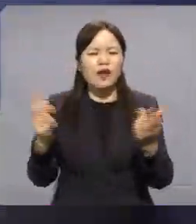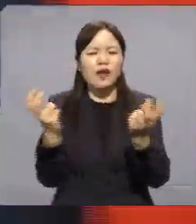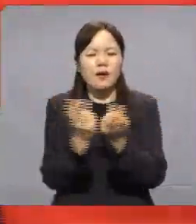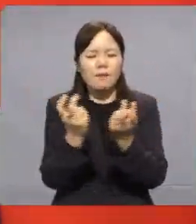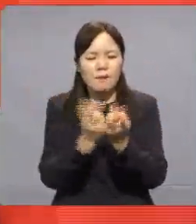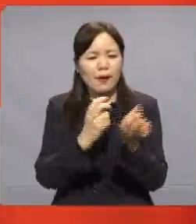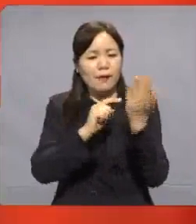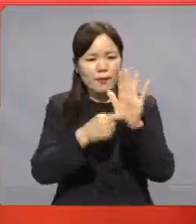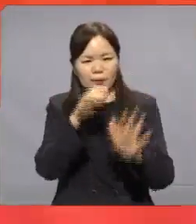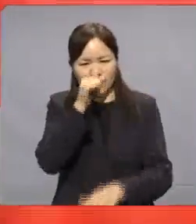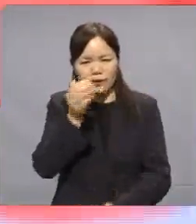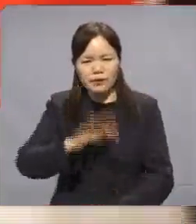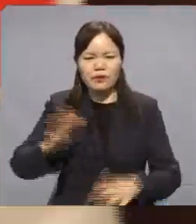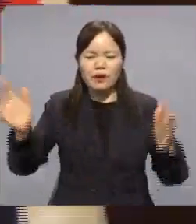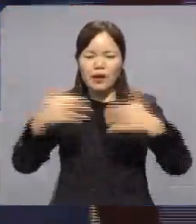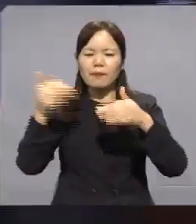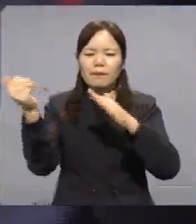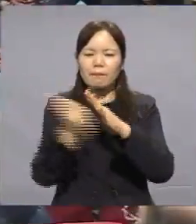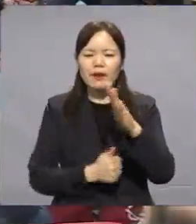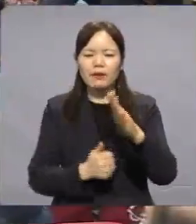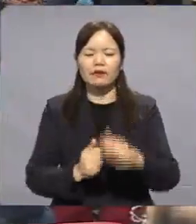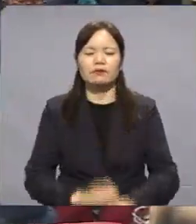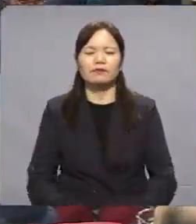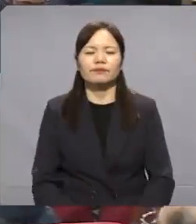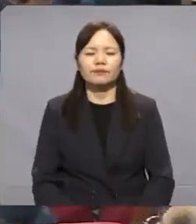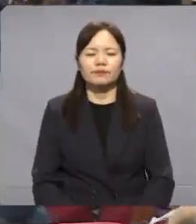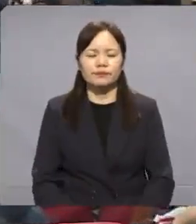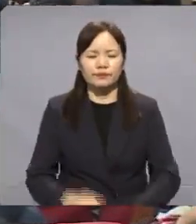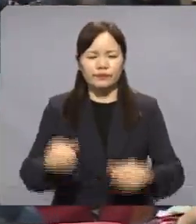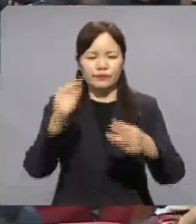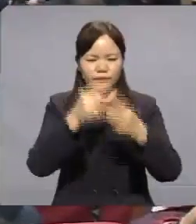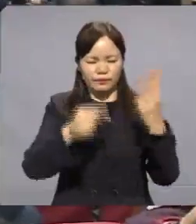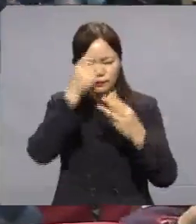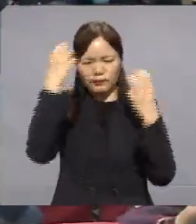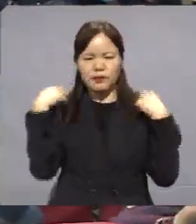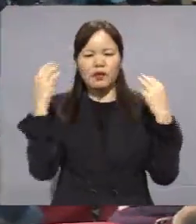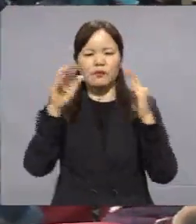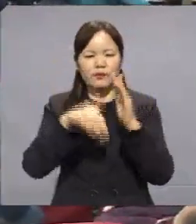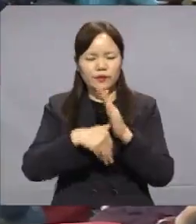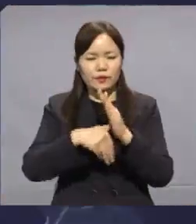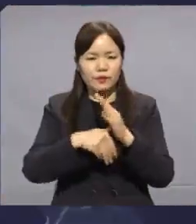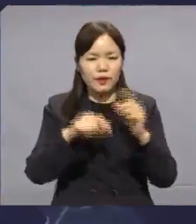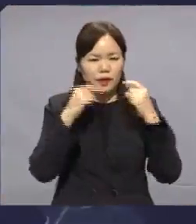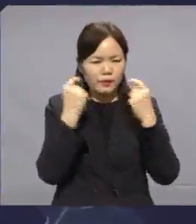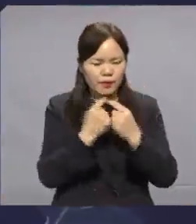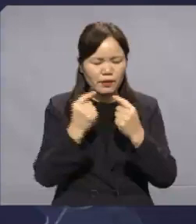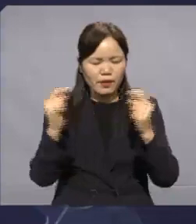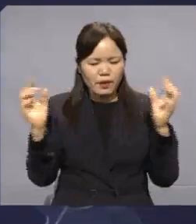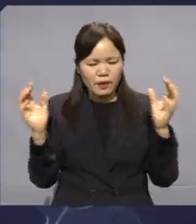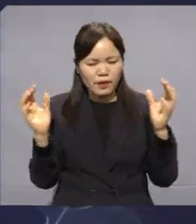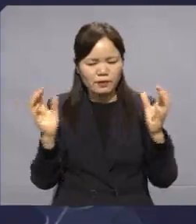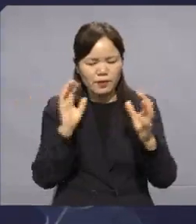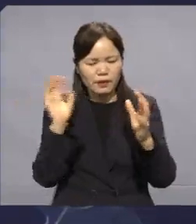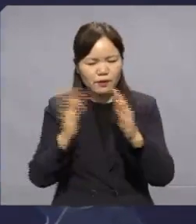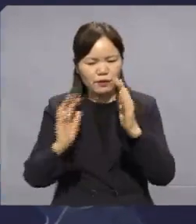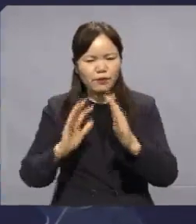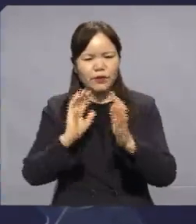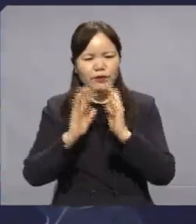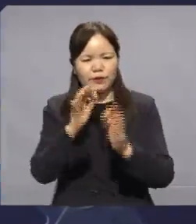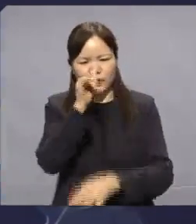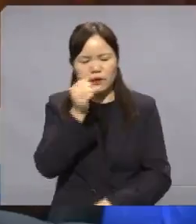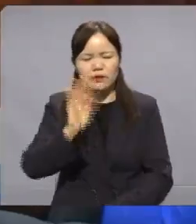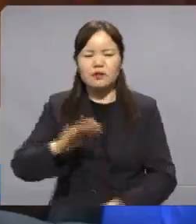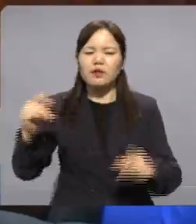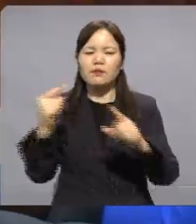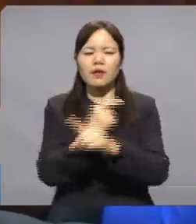문의상안이 나왔지만 합의하진 못했습니다. 윤석열 정부 들어 민간 협의회와 공개 토론회 등을 거쳤지만